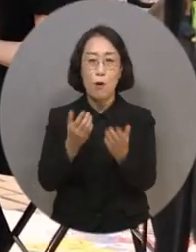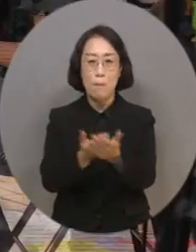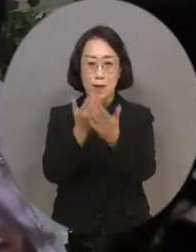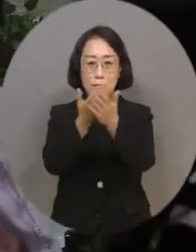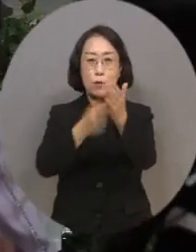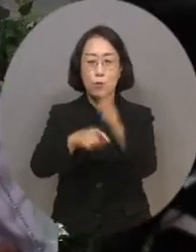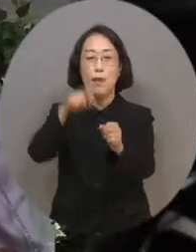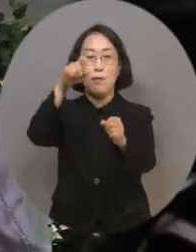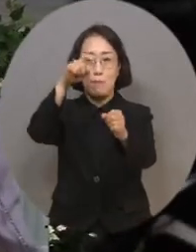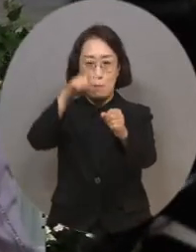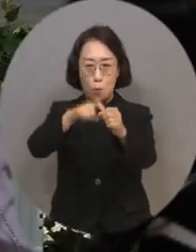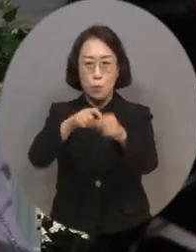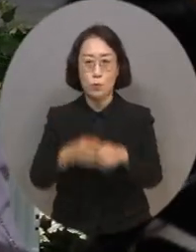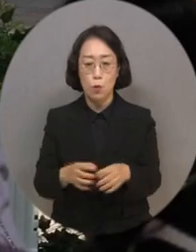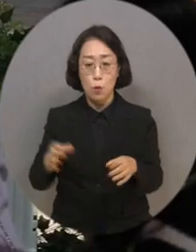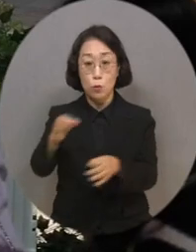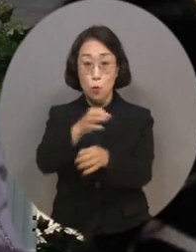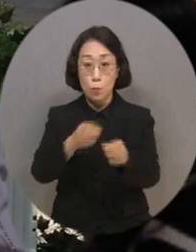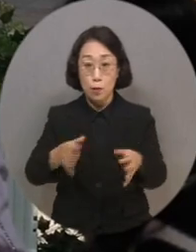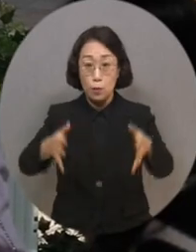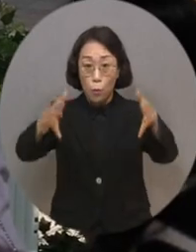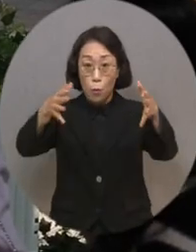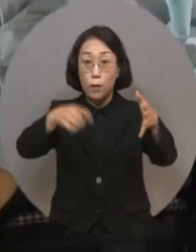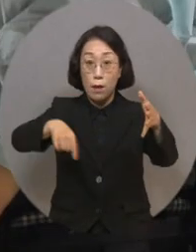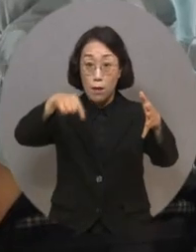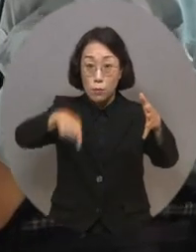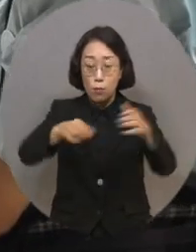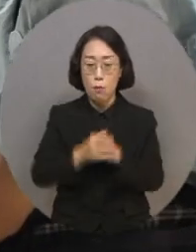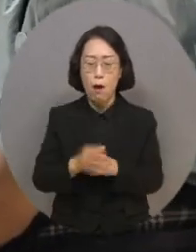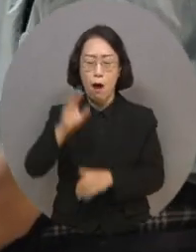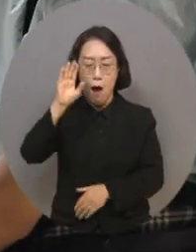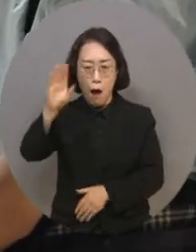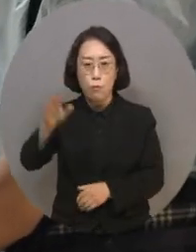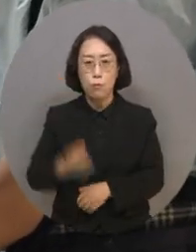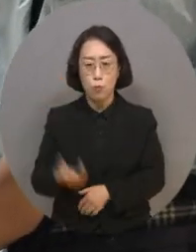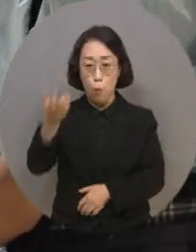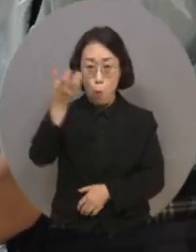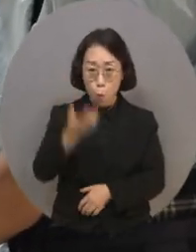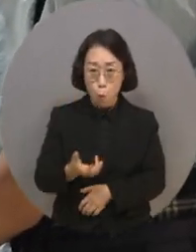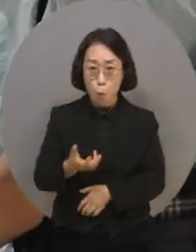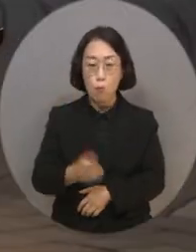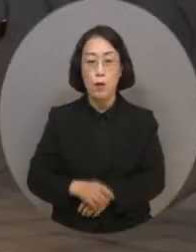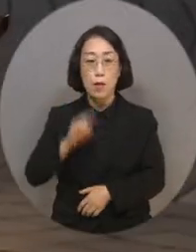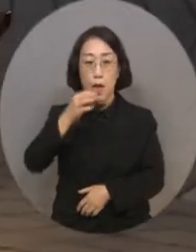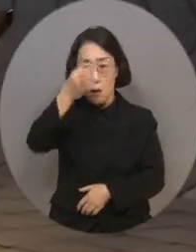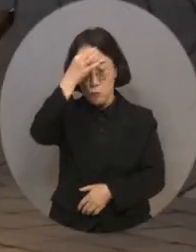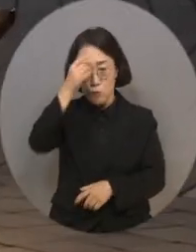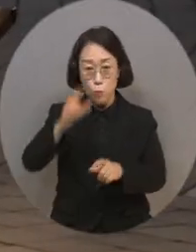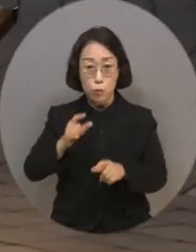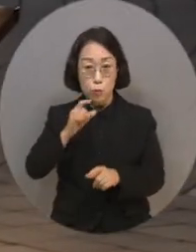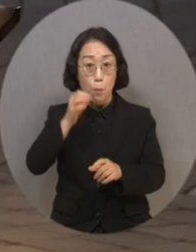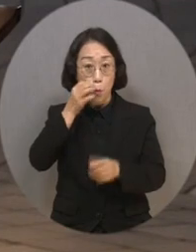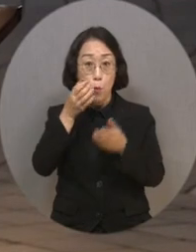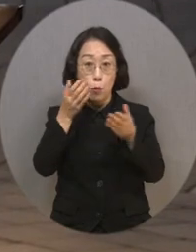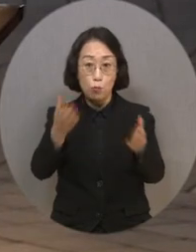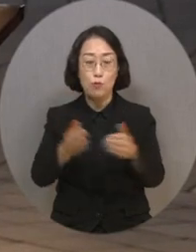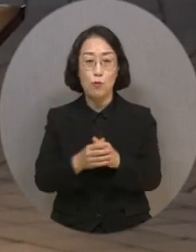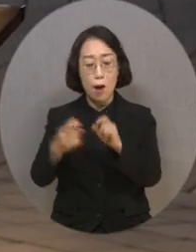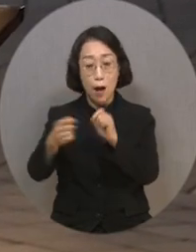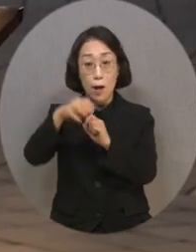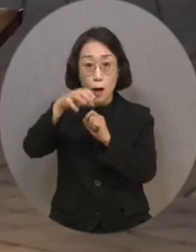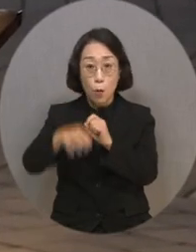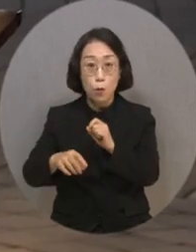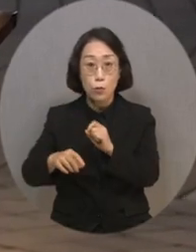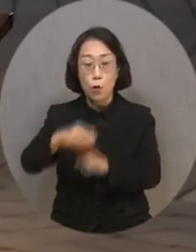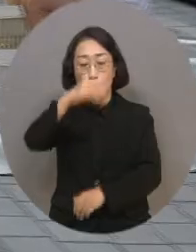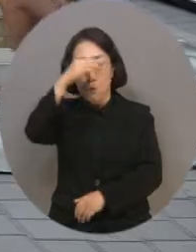있습니다. 쇼핑시설 관계자는 앞으로도 다양한 예술 기획을 통해 지역 주민들에게 일상 속에서 예술을